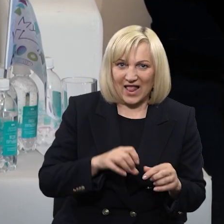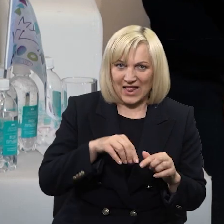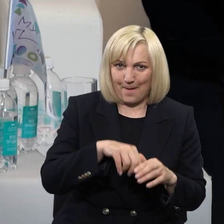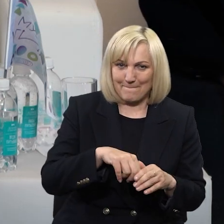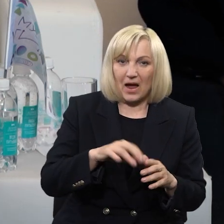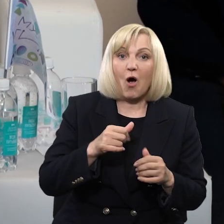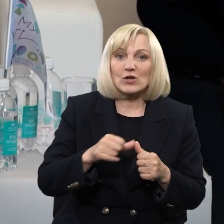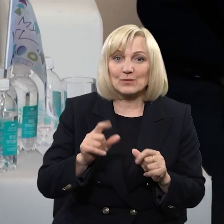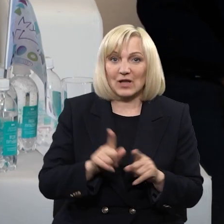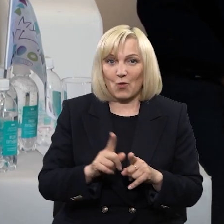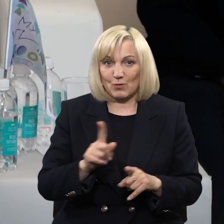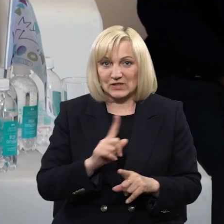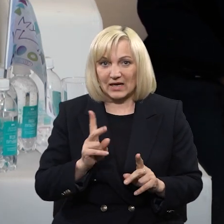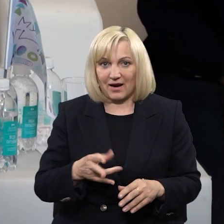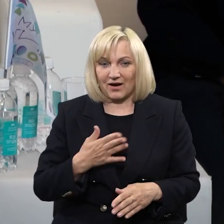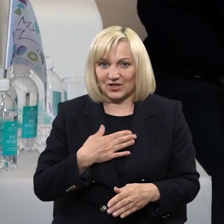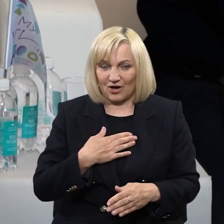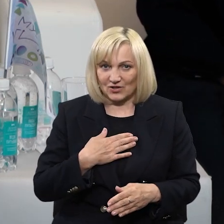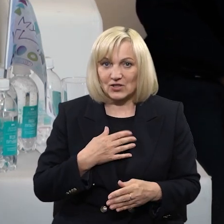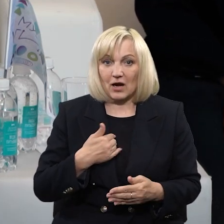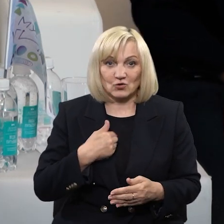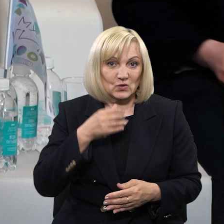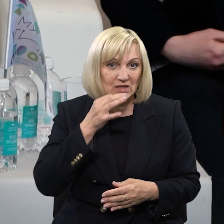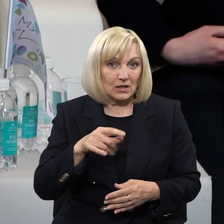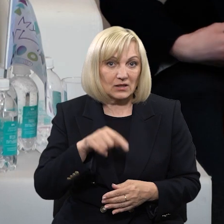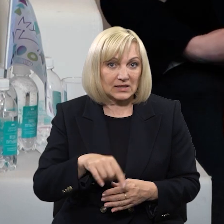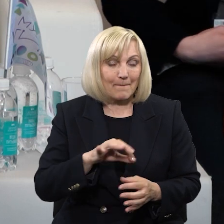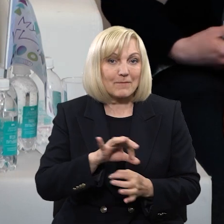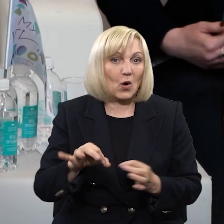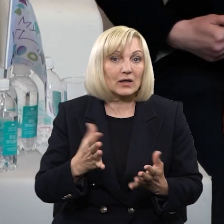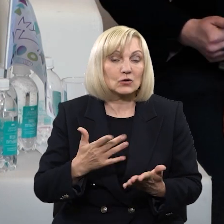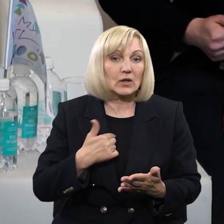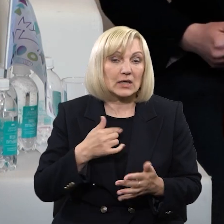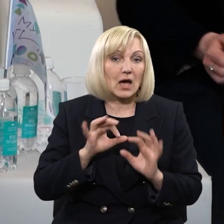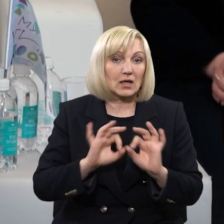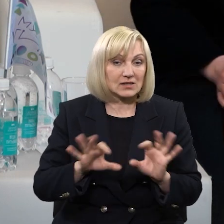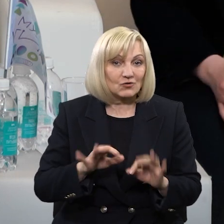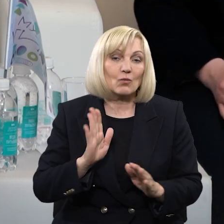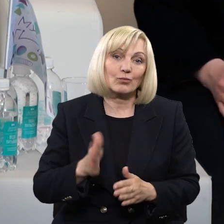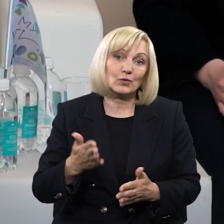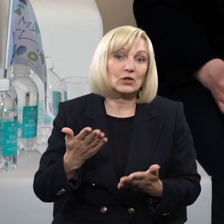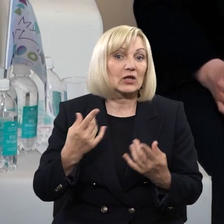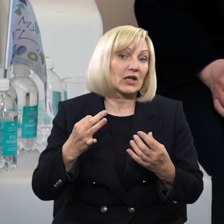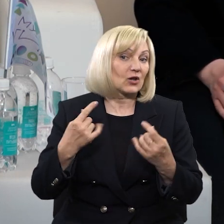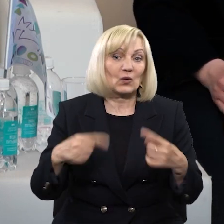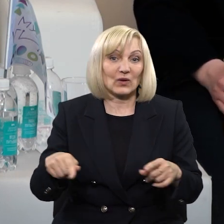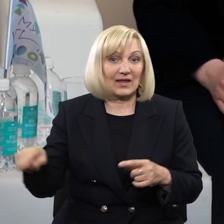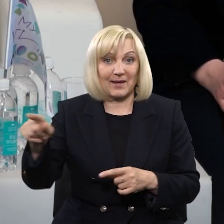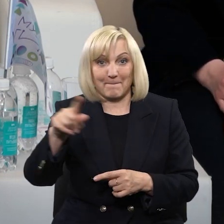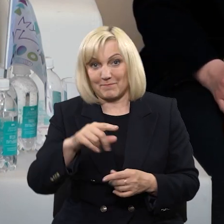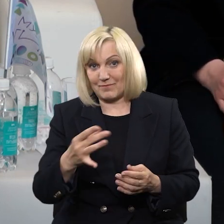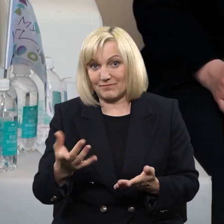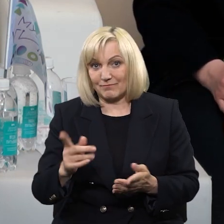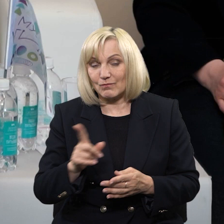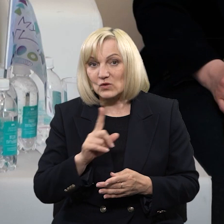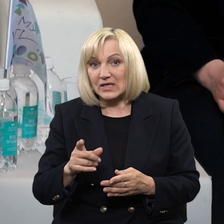в такой музей Как наш здесь хочу сказать что те проекты о которых я расскажу может быть станут интересна другим мемориальным